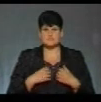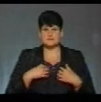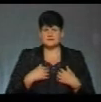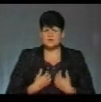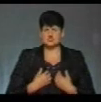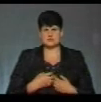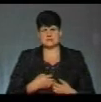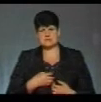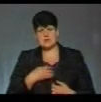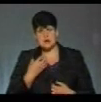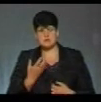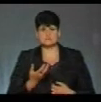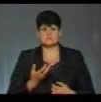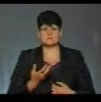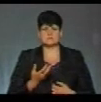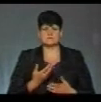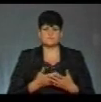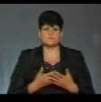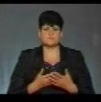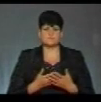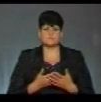страх, там